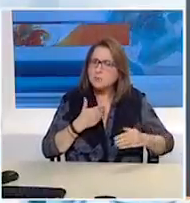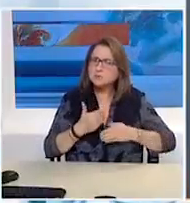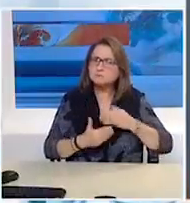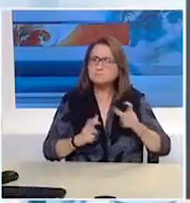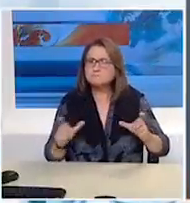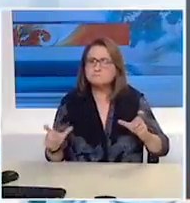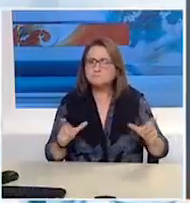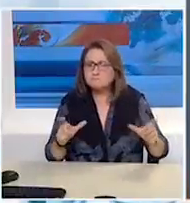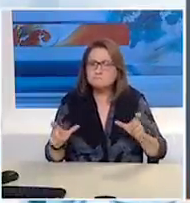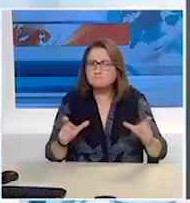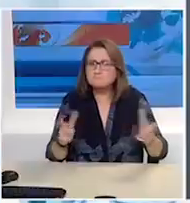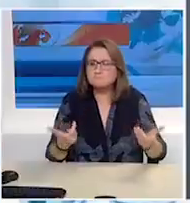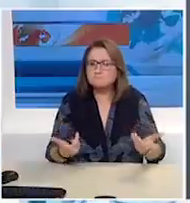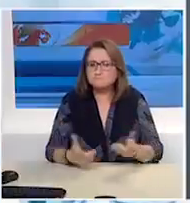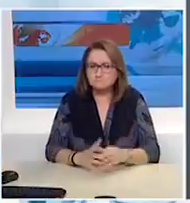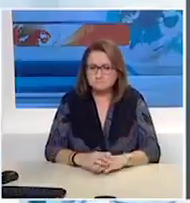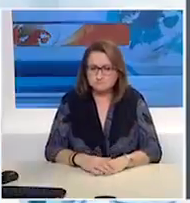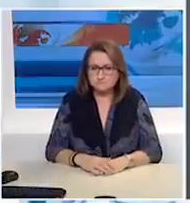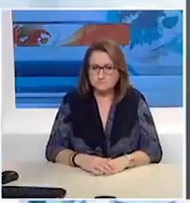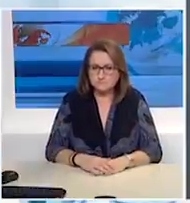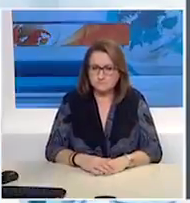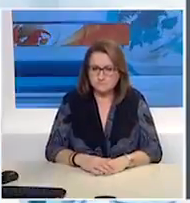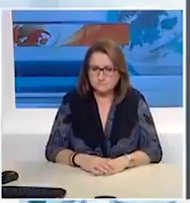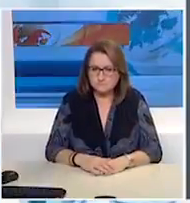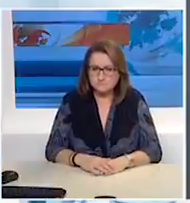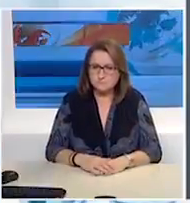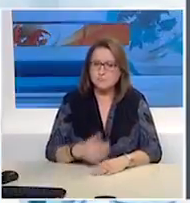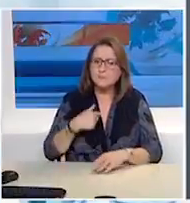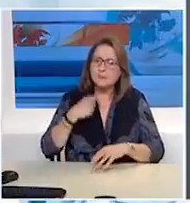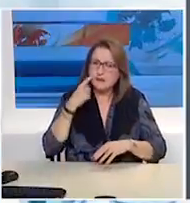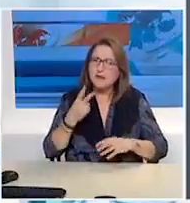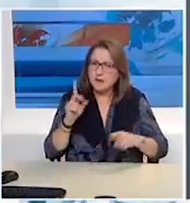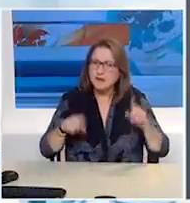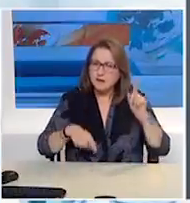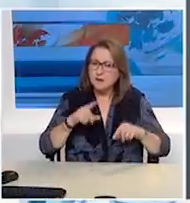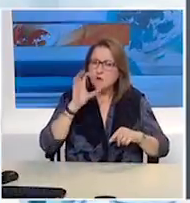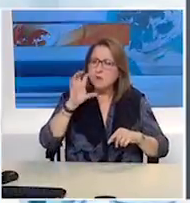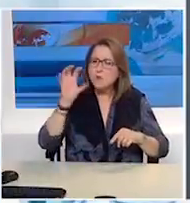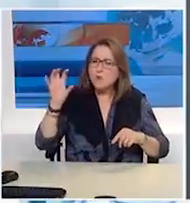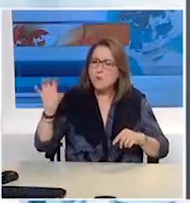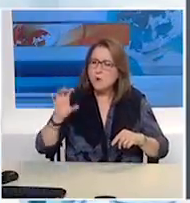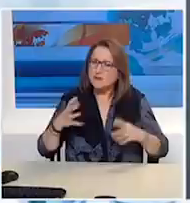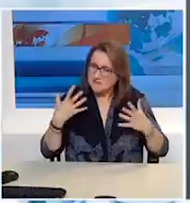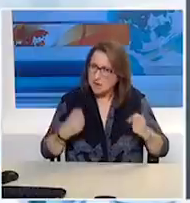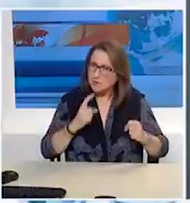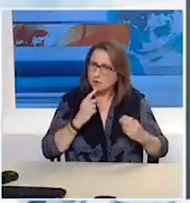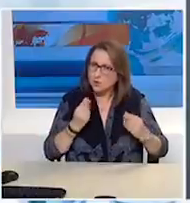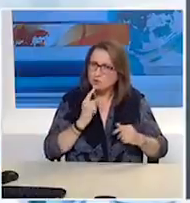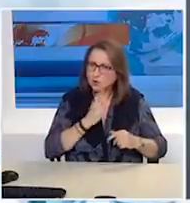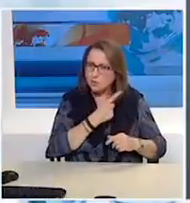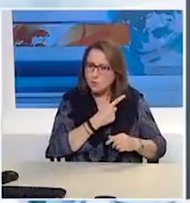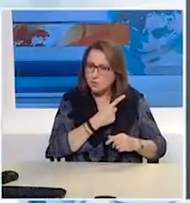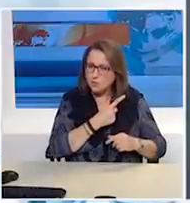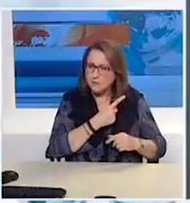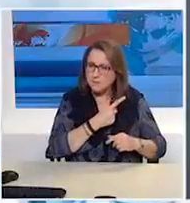απόφαση? Ξέρετε, βλέπουμε πολλές χώρες που να έχουν παρόμοια πορεία,